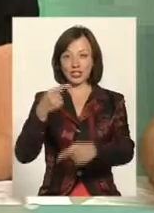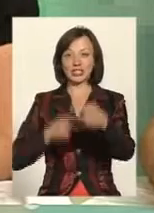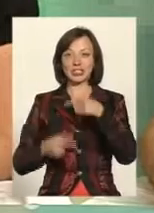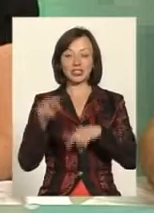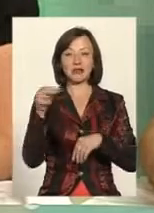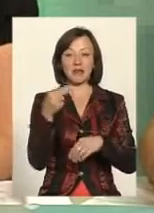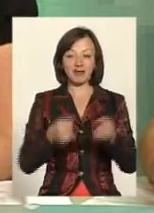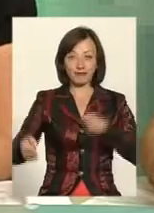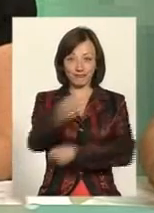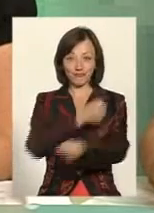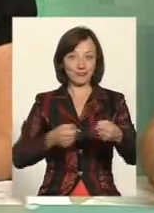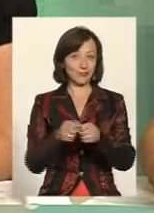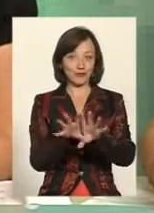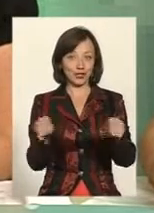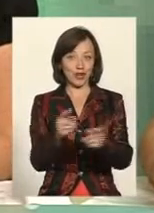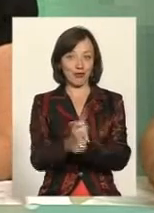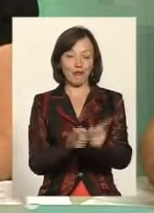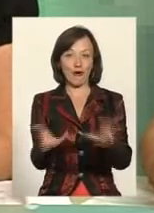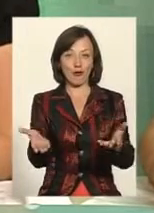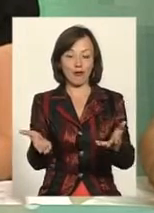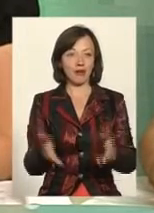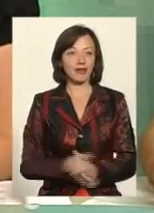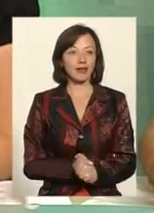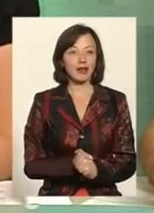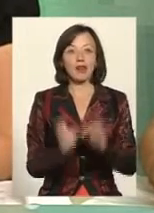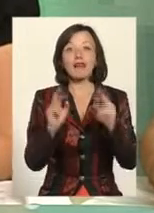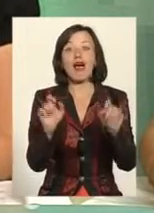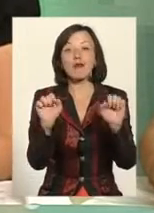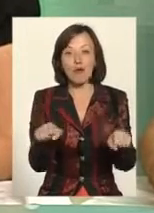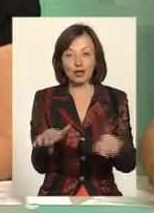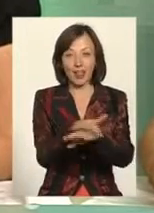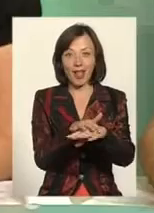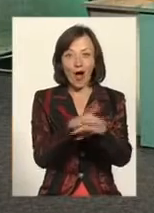А з Волочиська в Чемерівці. От і вся реформа. Розумієте, як може народ вірити?